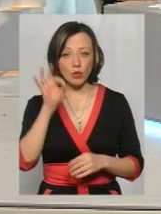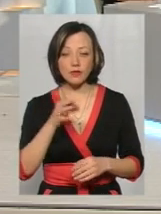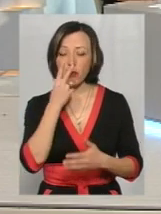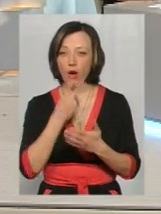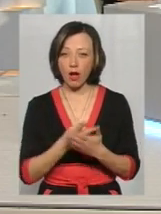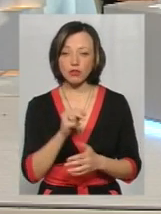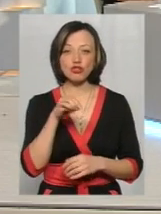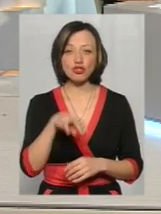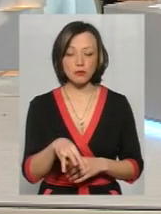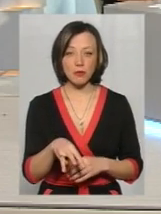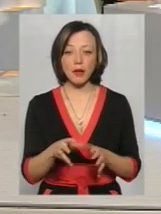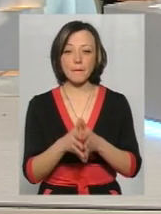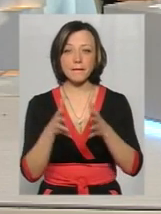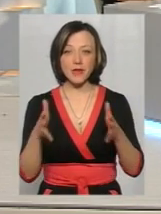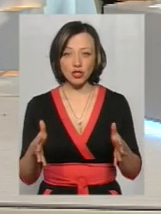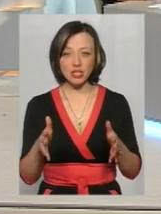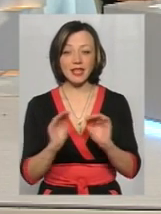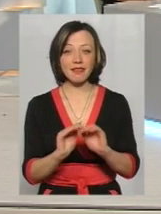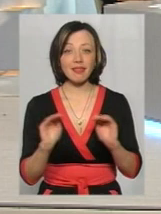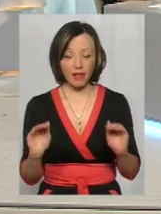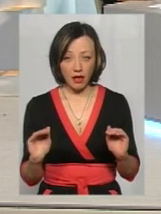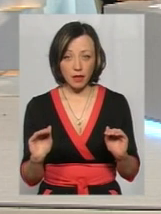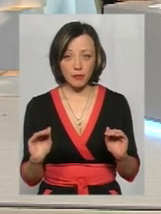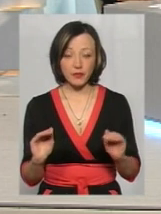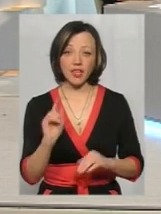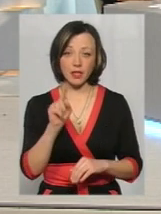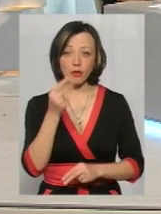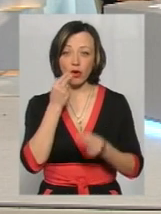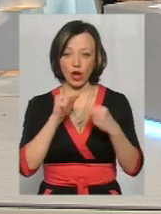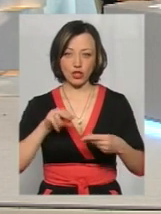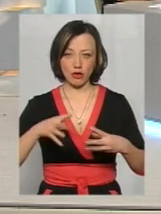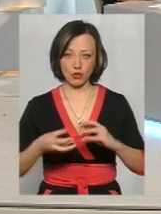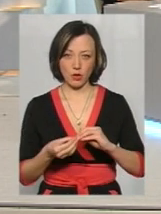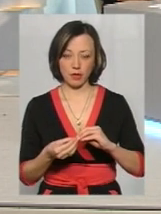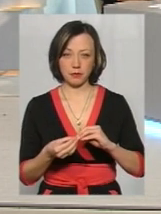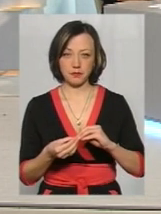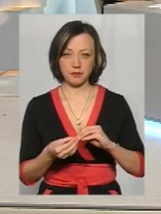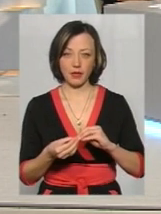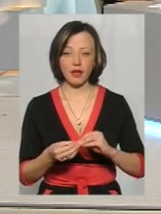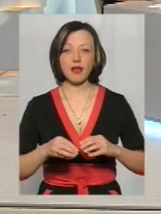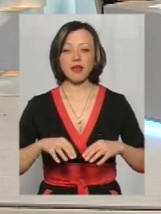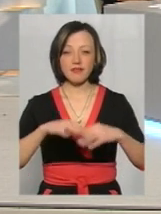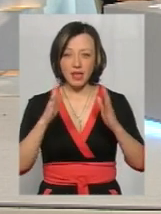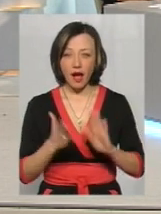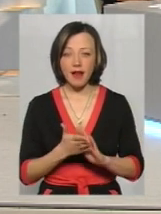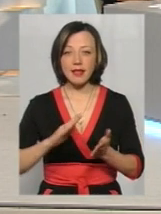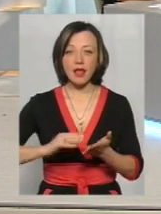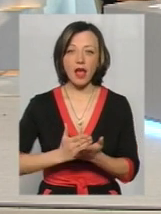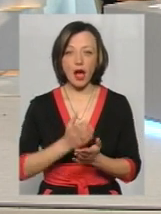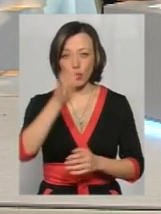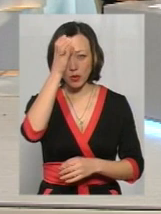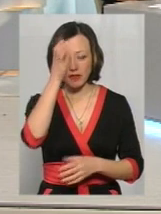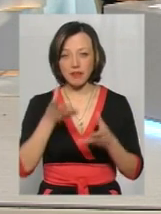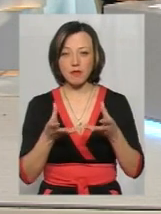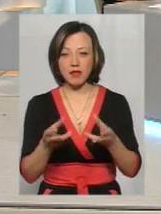показує, що чим більший учнівський контингент, тим кращі результати. Взагалі на якість освітнього процесу